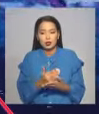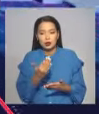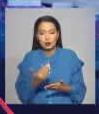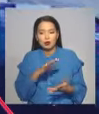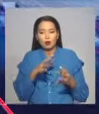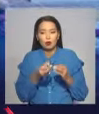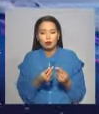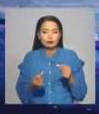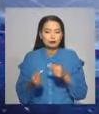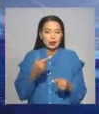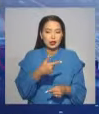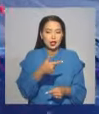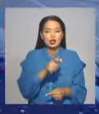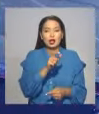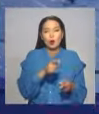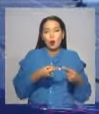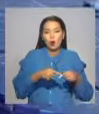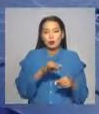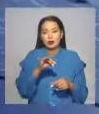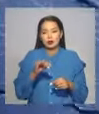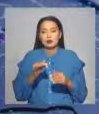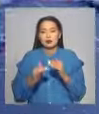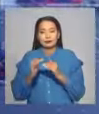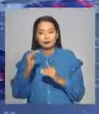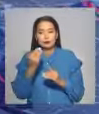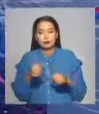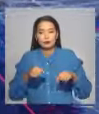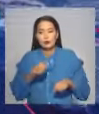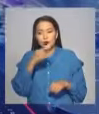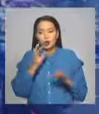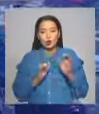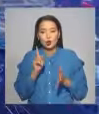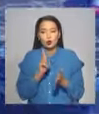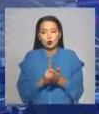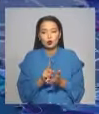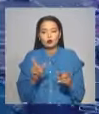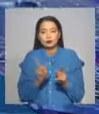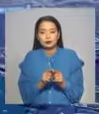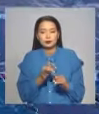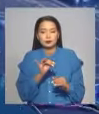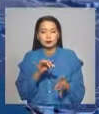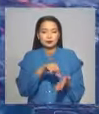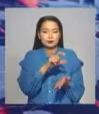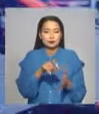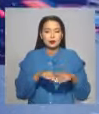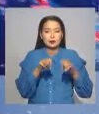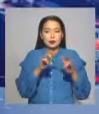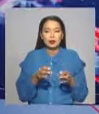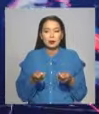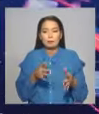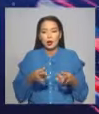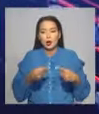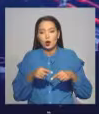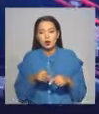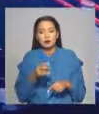обществом. Правозащитные институты должны консолидировать вокруг себя экспертов и специалистов неправительственных организаций. На вашей площадке должен развиваться открытый диалог